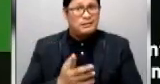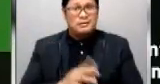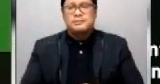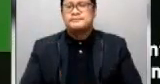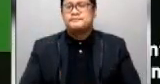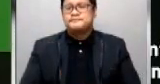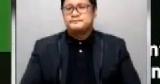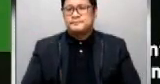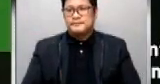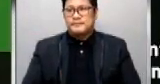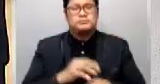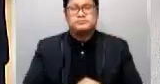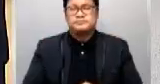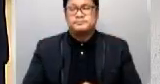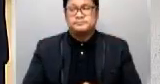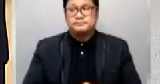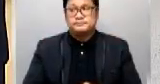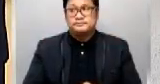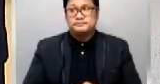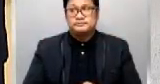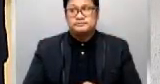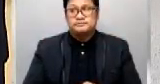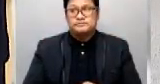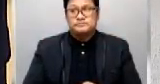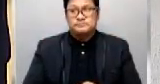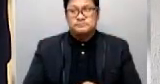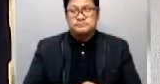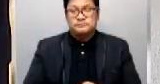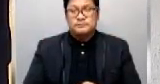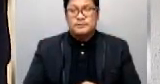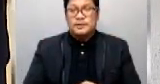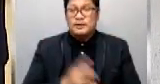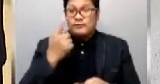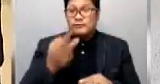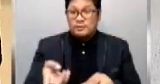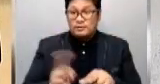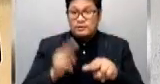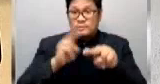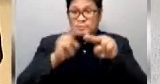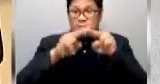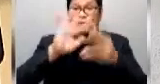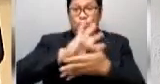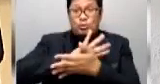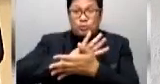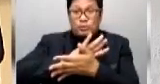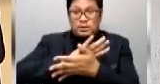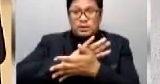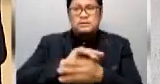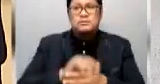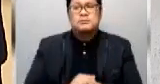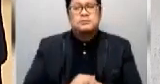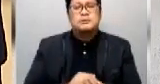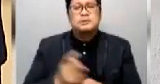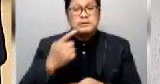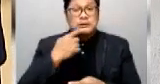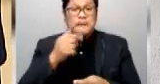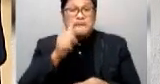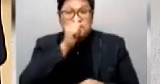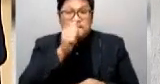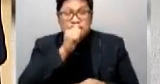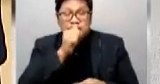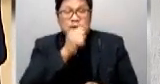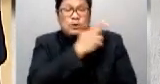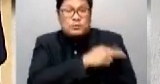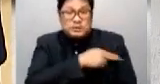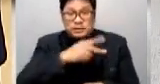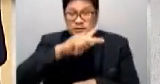Nakatutok, 24 Oras. Sa kabila ng pagdami ng kaso ng COVID-19, sabi ng Private Hospitals Association of the Philippines,